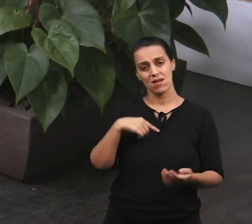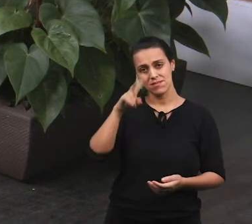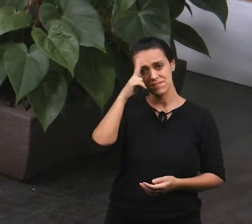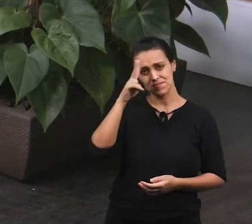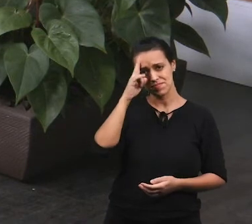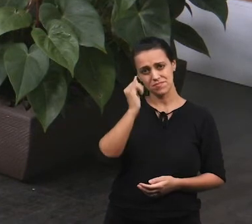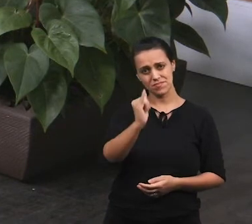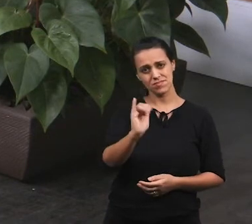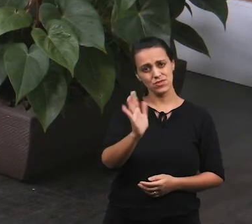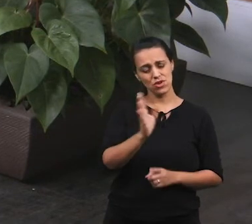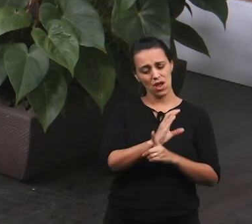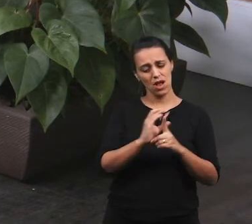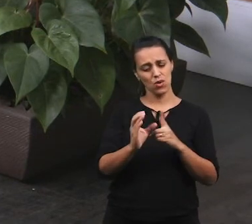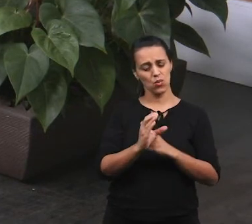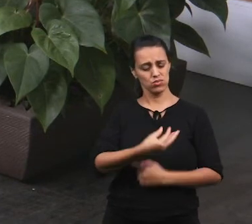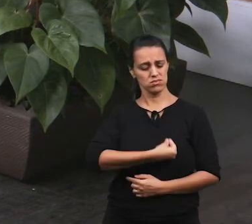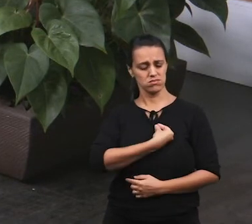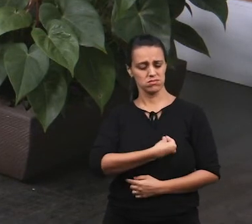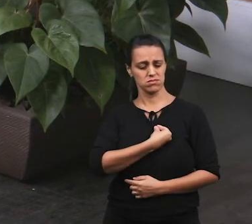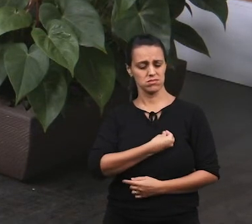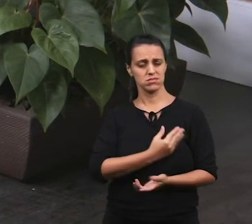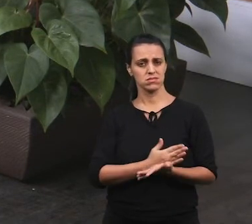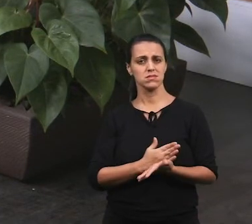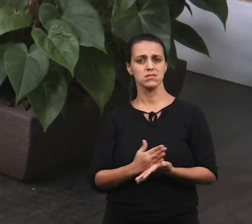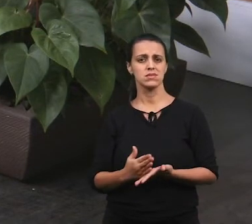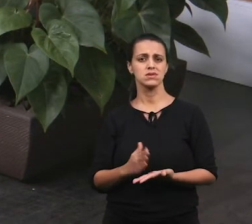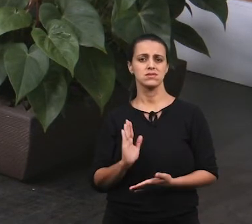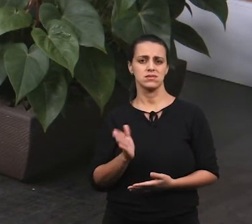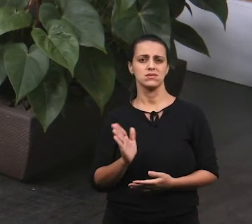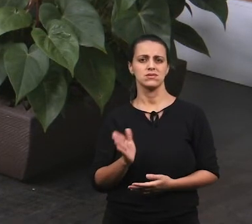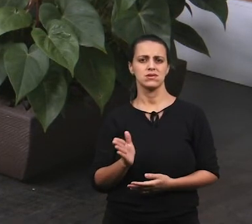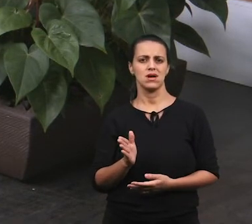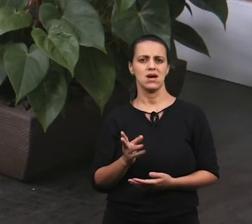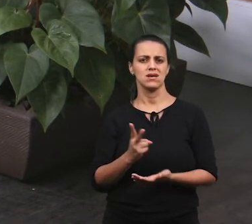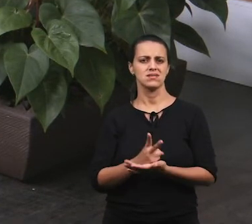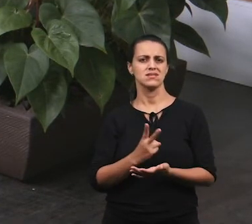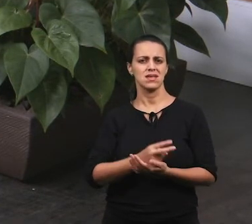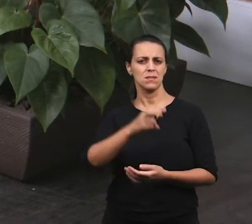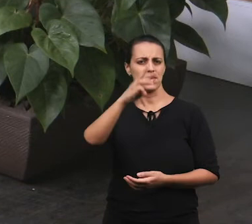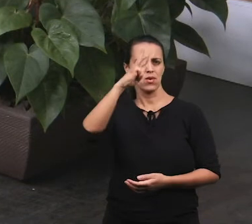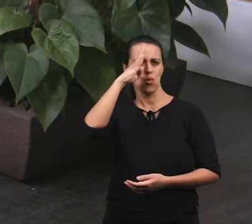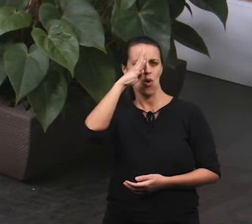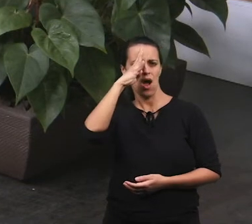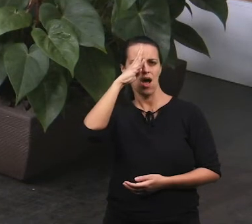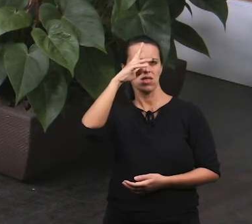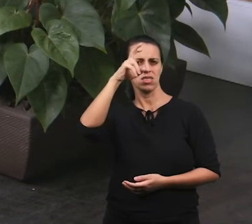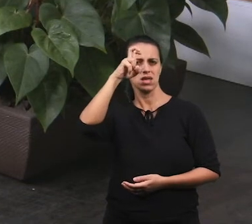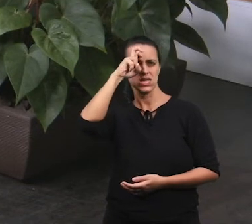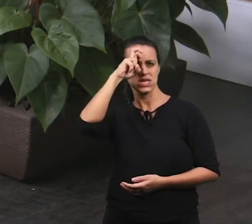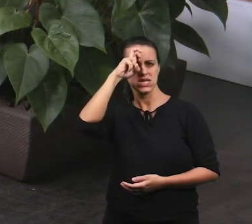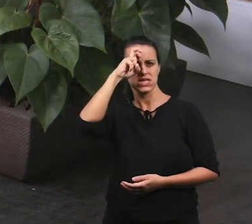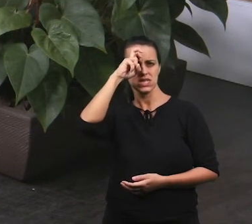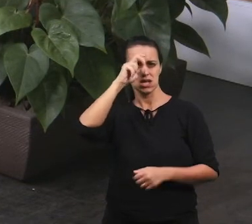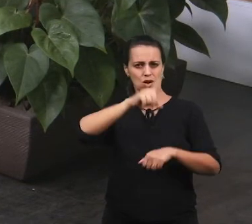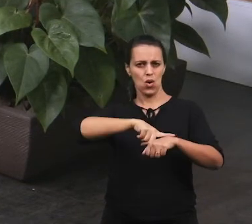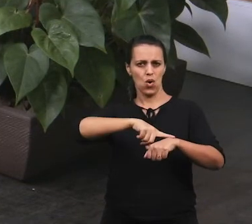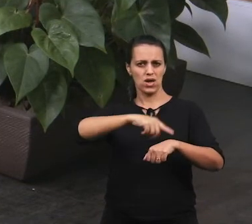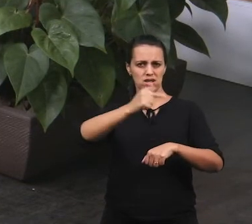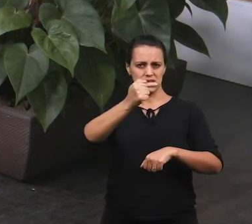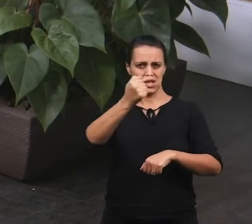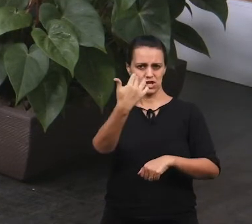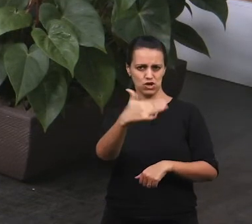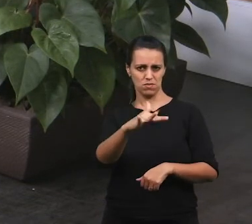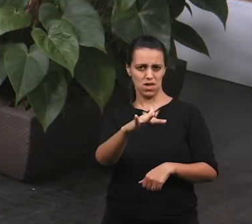хотел бы напомнить вам, что мы, в Бразилии, уже вернулись к нашим служениям в